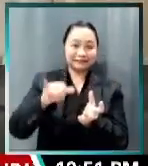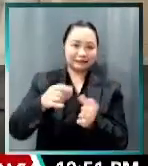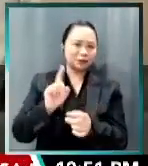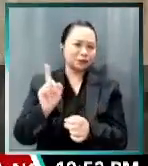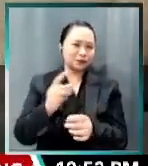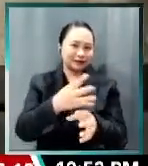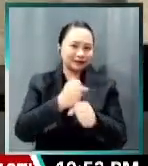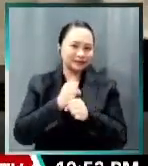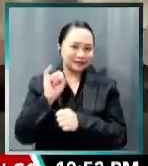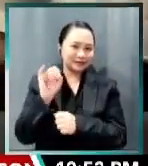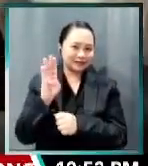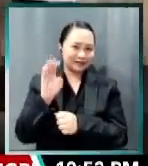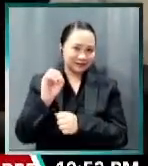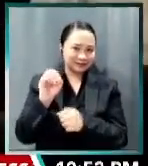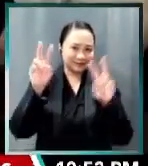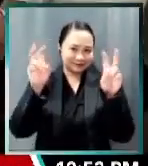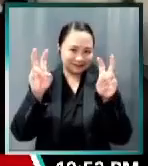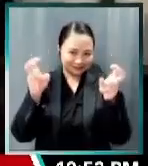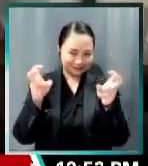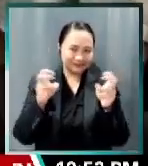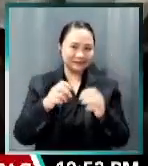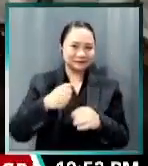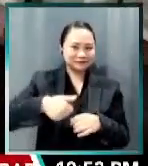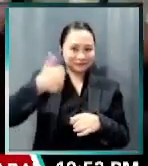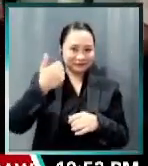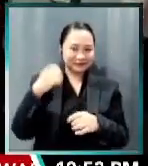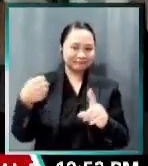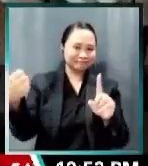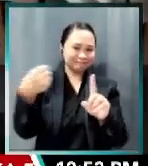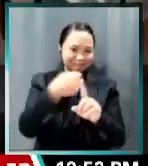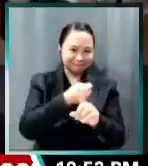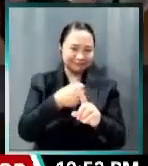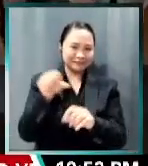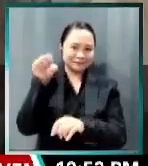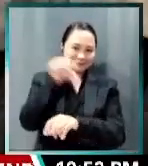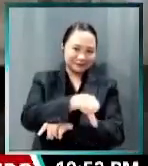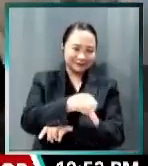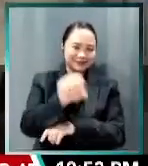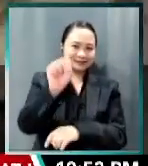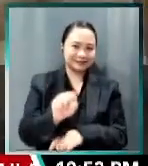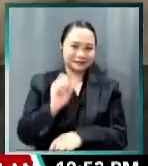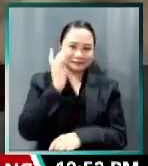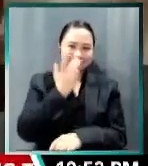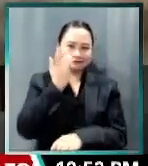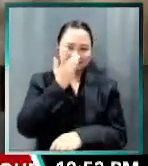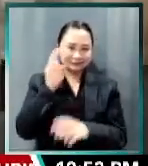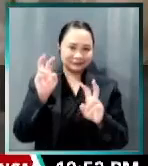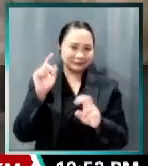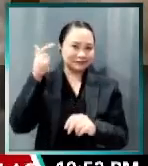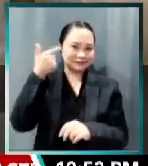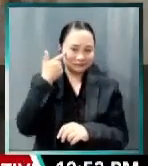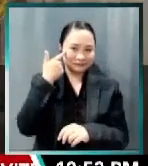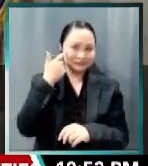IBO flyweight champion title matapos niyang i-knock out sa first round ang South African boxer na si Gideon Butelezi noong